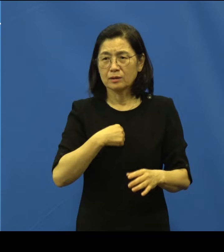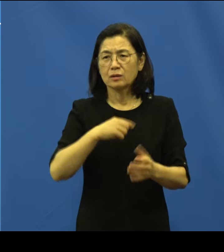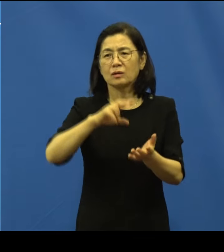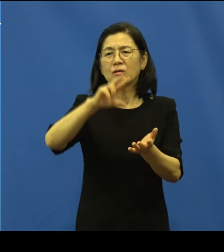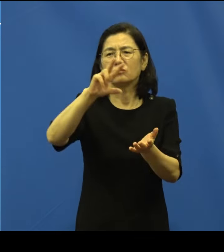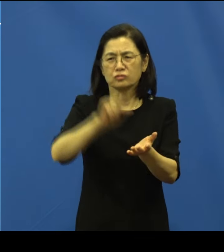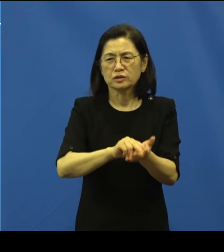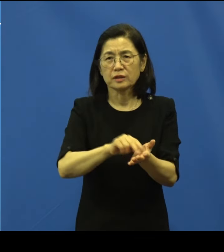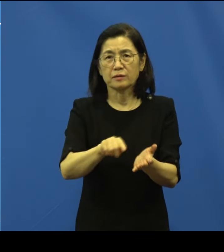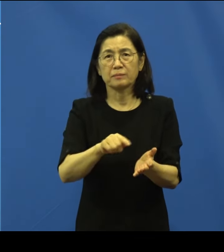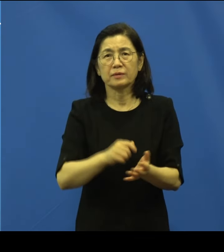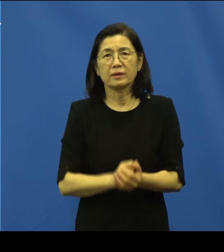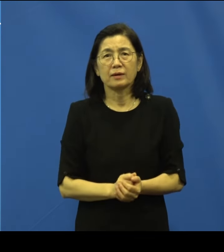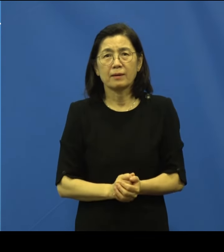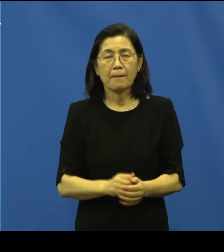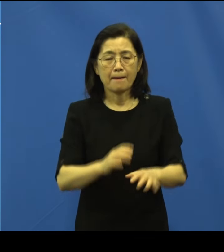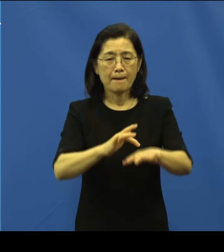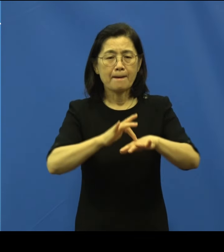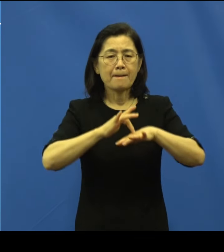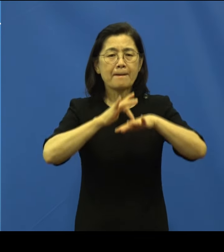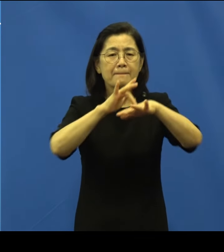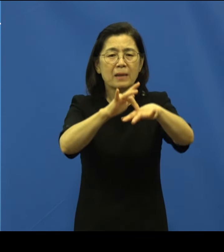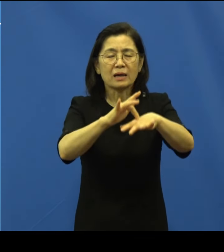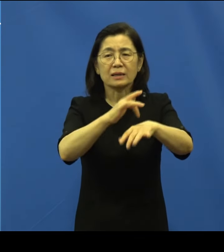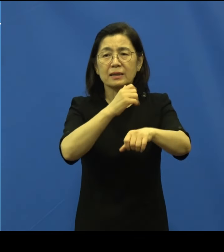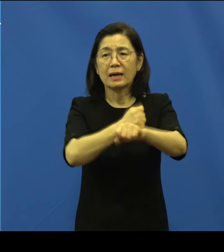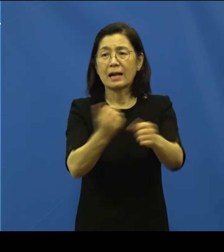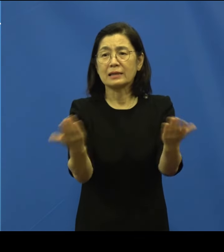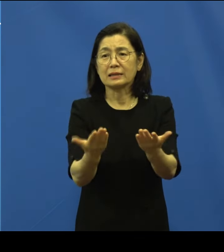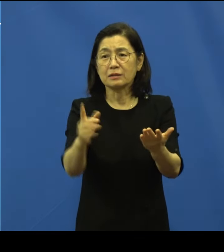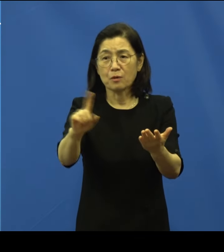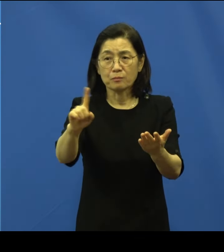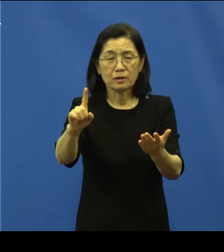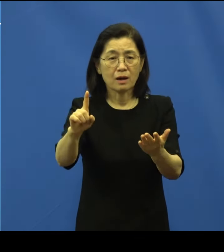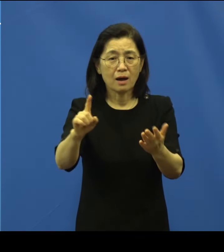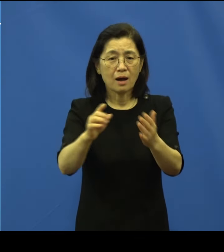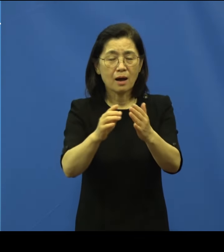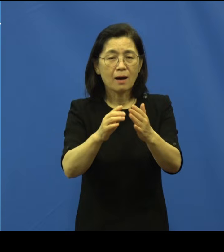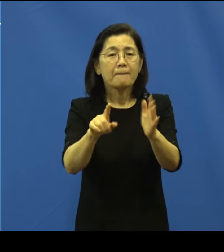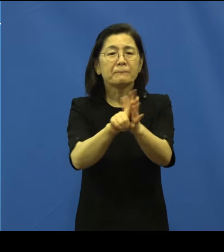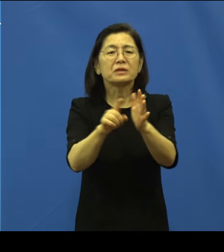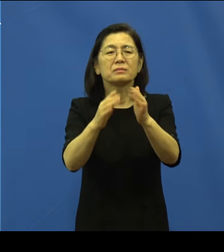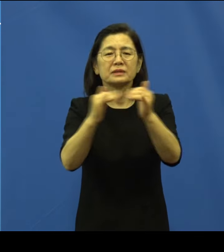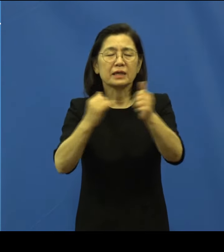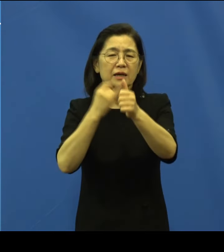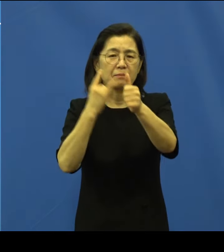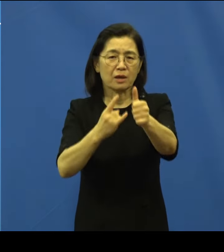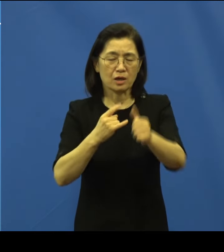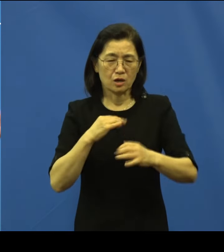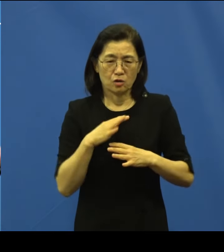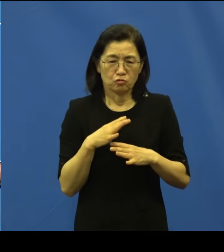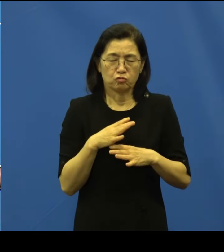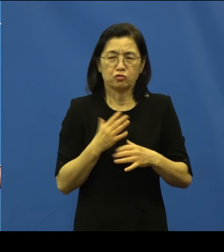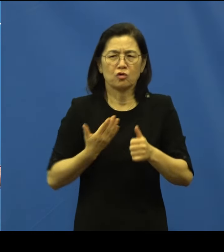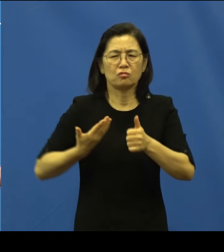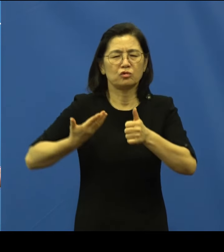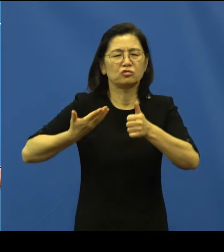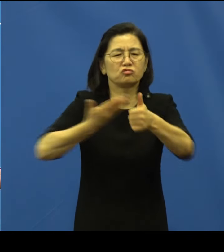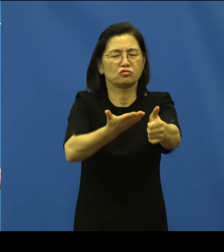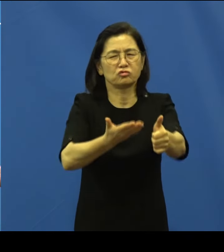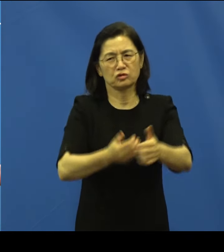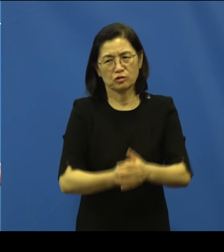마귀가 하는 건 뭐냐면 뭔지 아세요? 두려움을 주는 거예요. 여러분, 성경 안에 보면 두려워하지